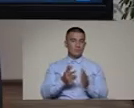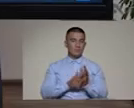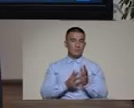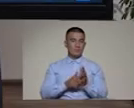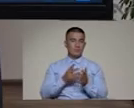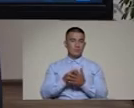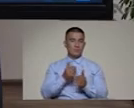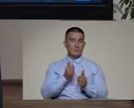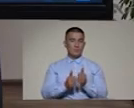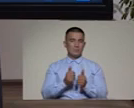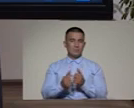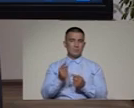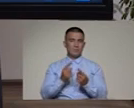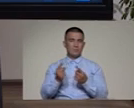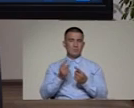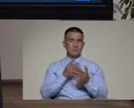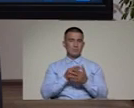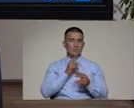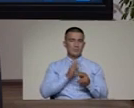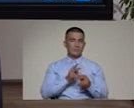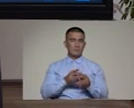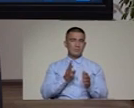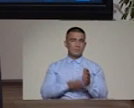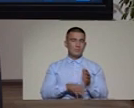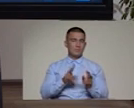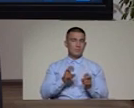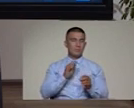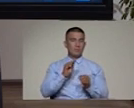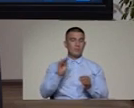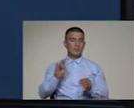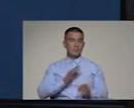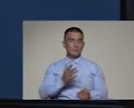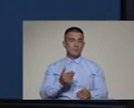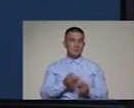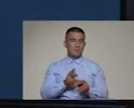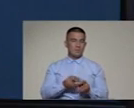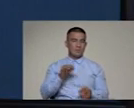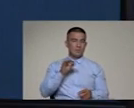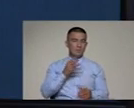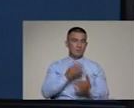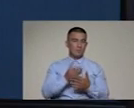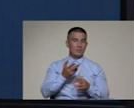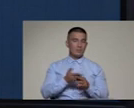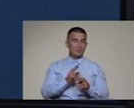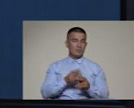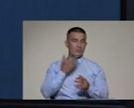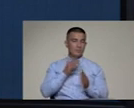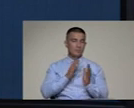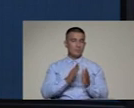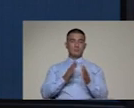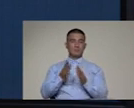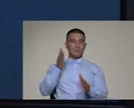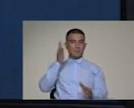bir guruhning barchasida metalmaslar joylashmagan. Agar siz davriy sistemaga ahamiyat bersangiz,